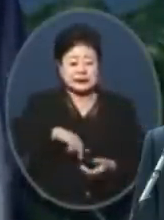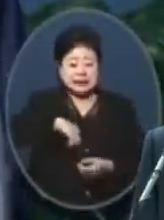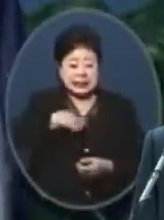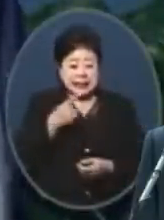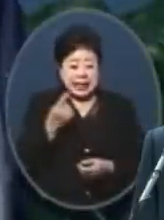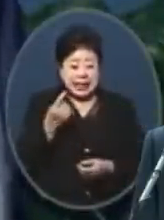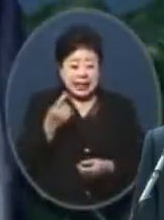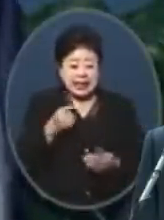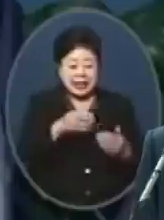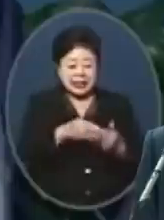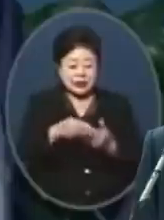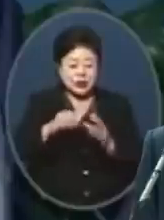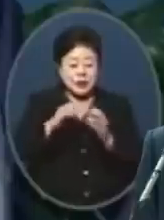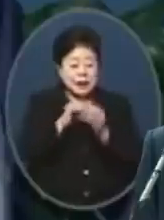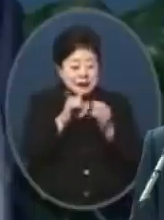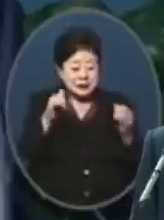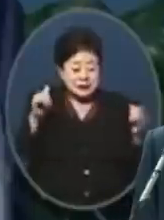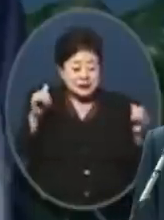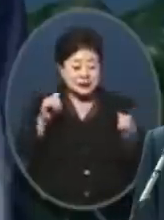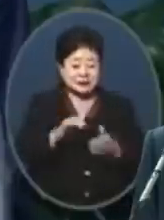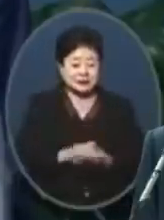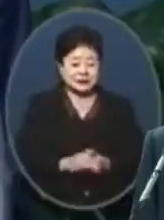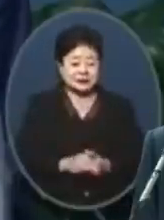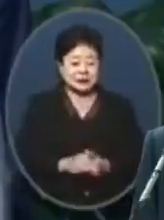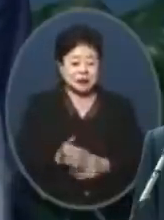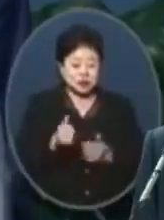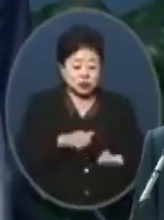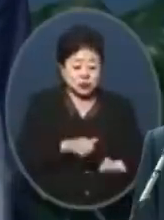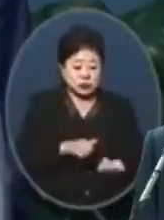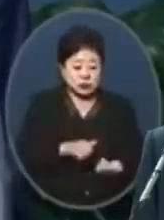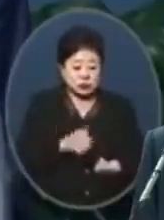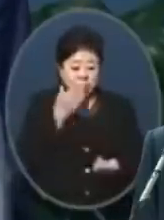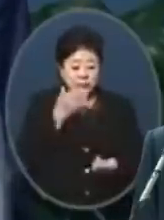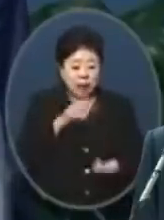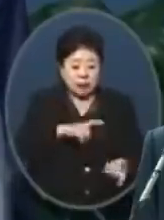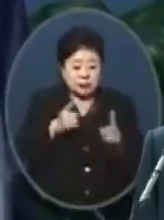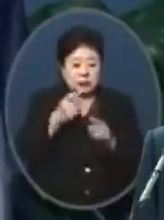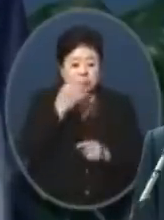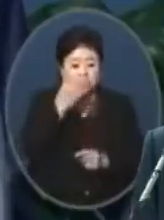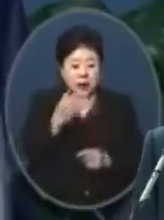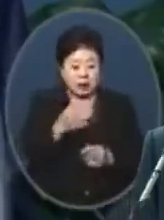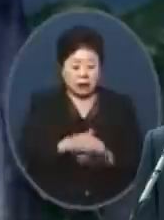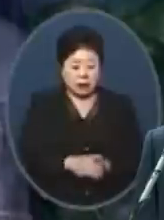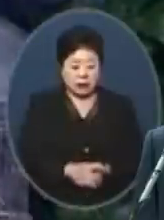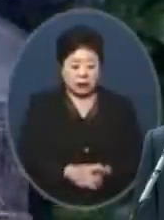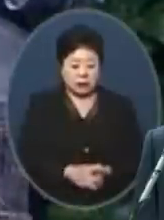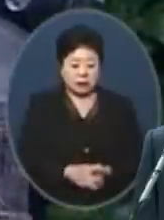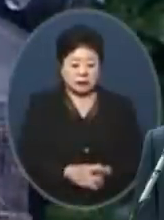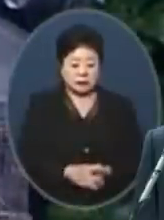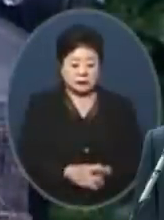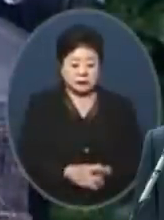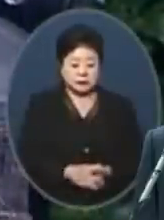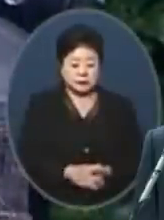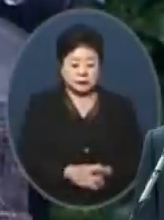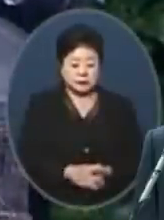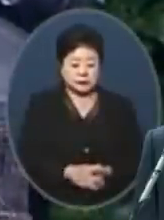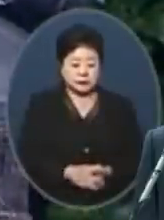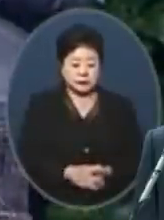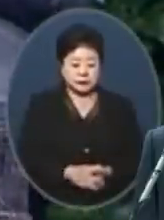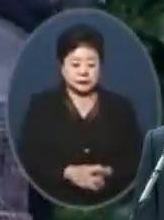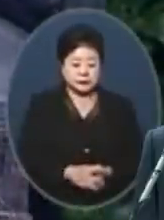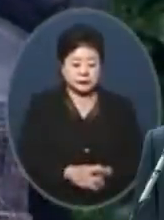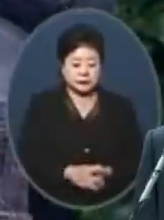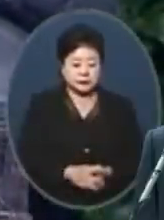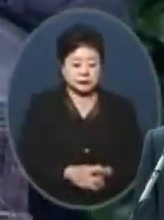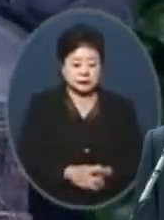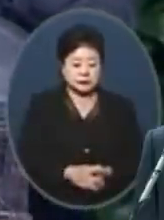자기가 인도하는 백성들을 죽일 수도 있고 살릴 수도 있기 때문인 것입니다. The reason leadership is important is